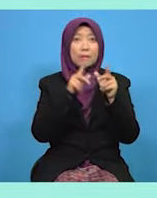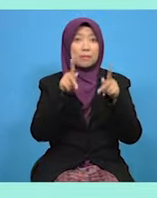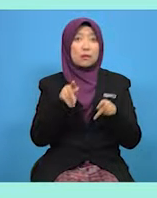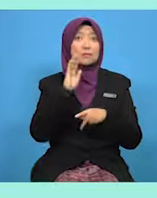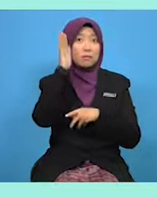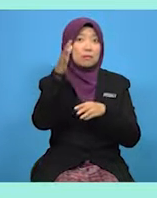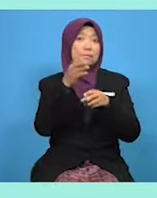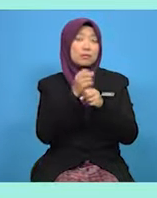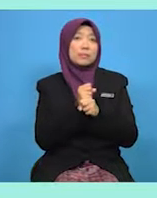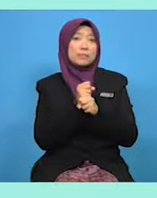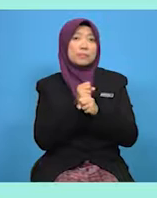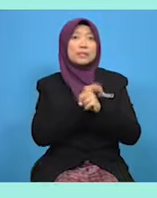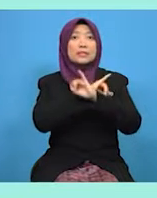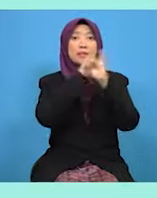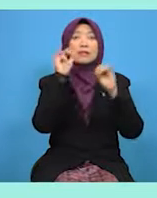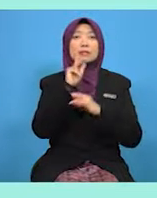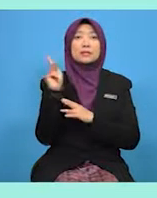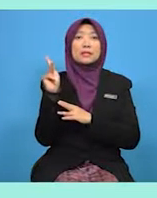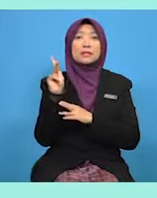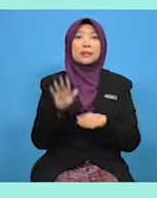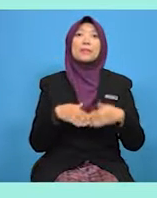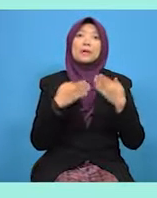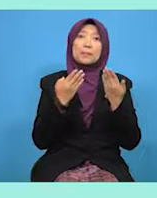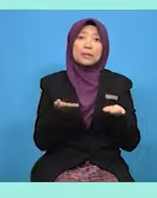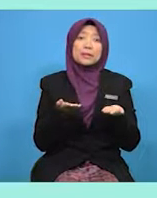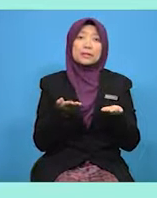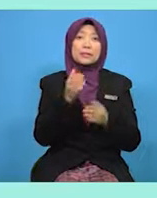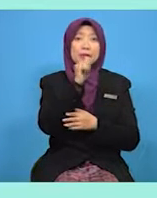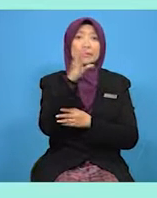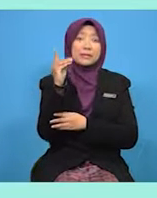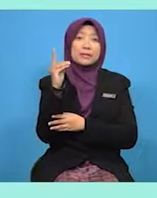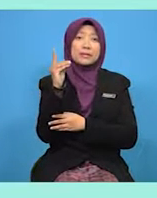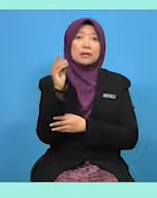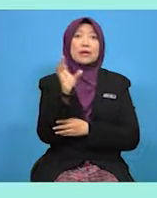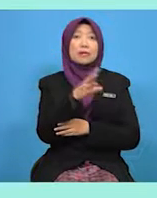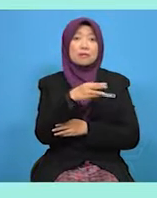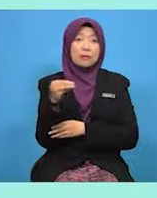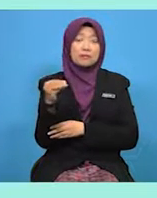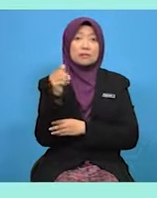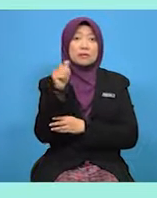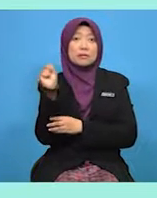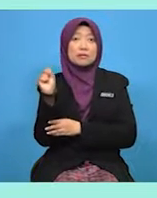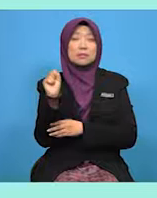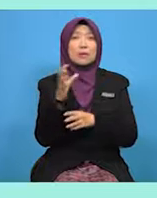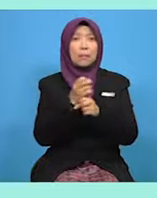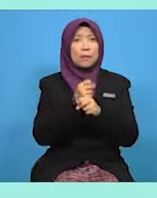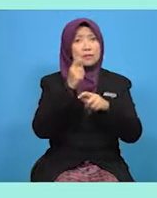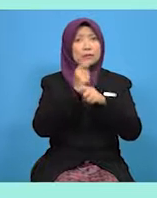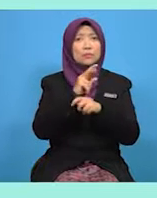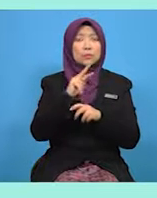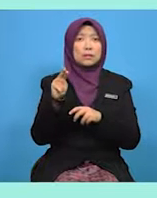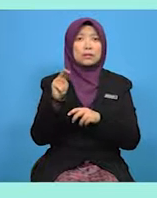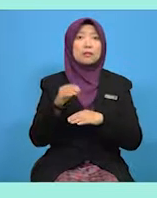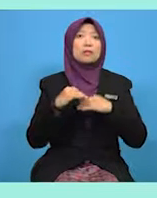akan dapat menjelaskan bagaimana AD dan AS dapat menentukan